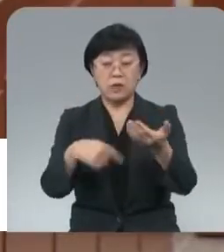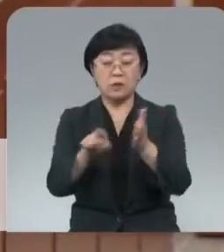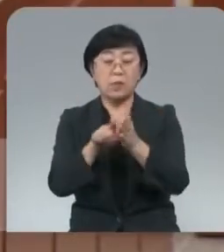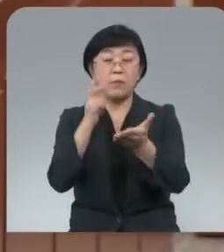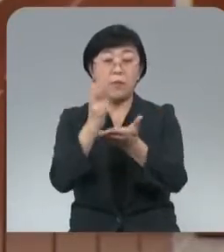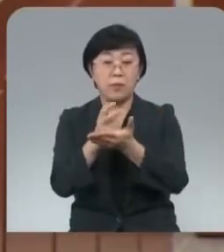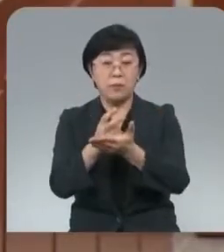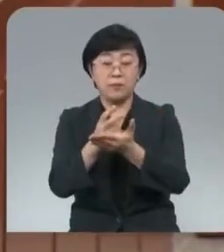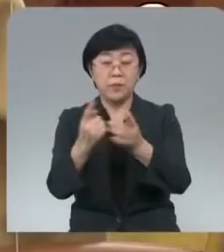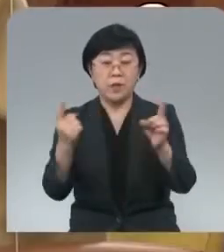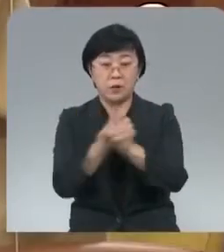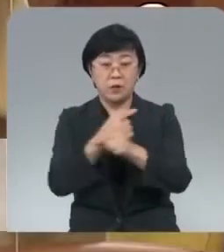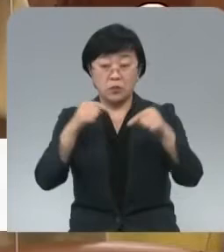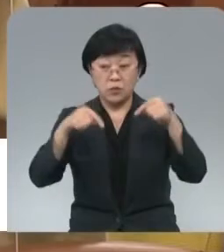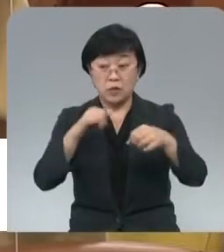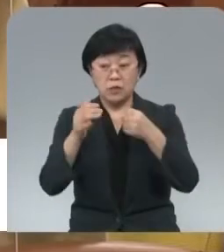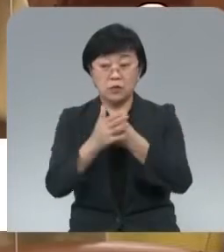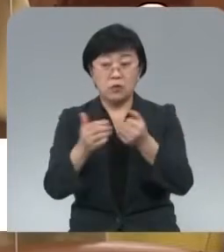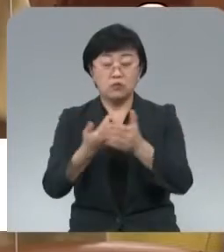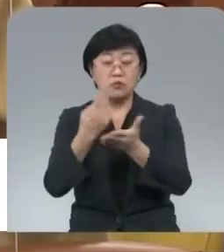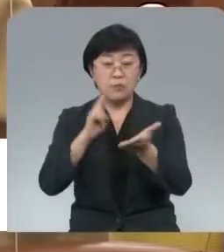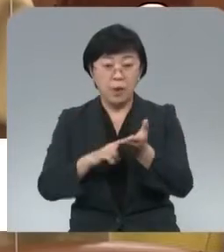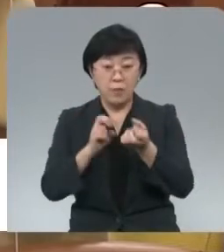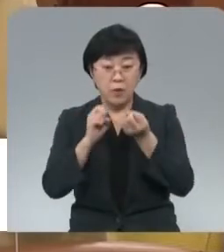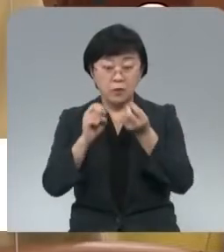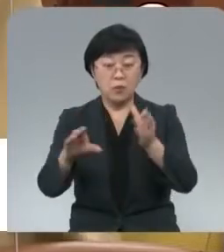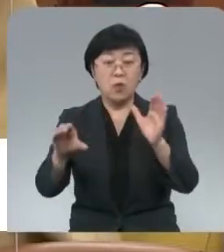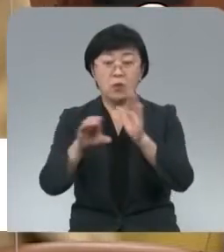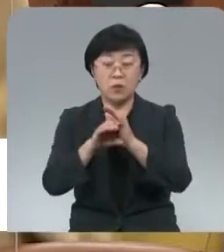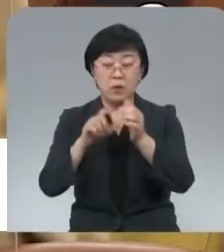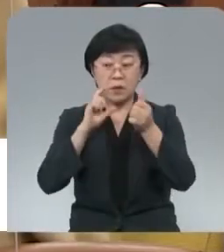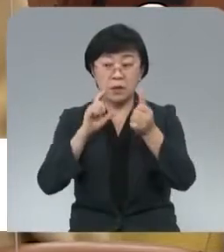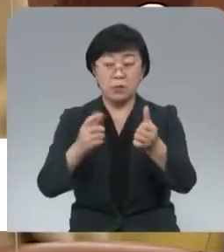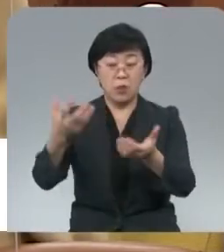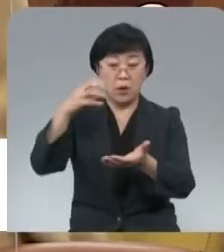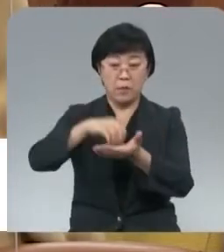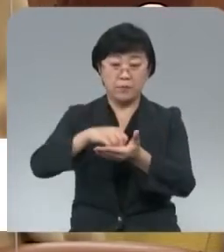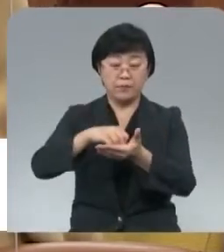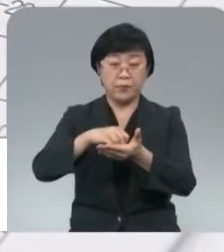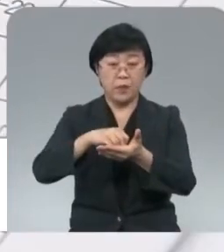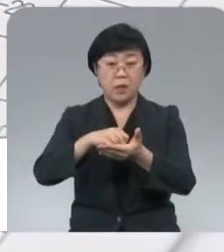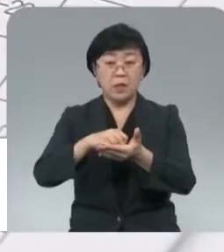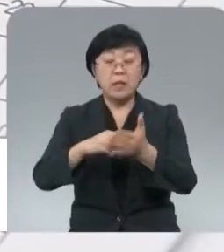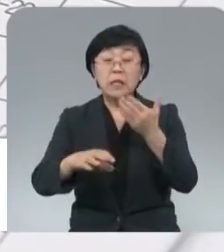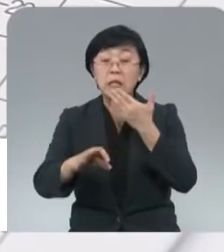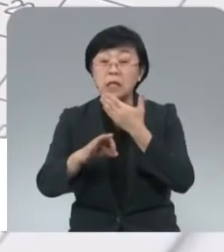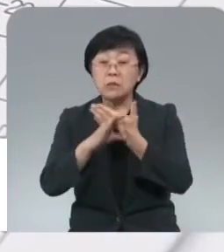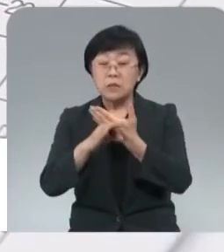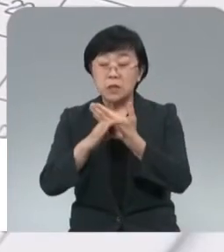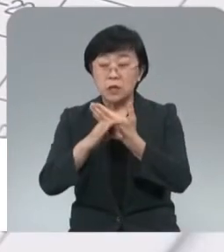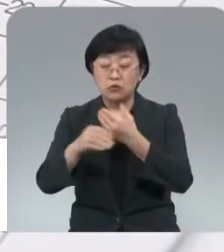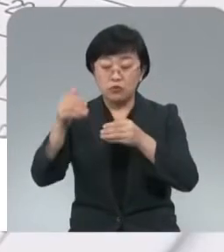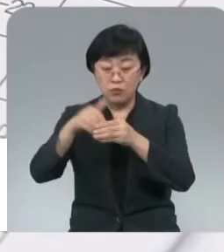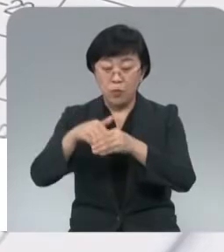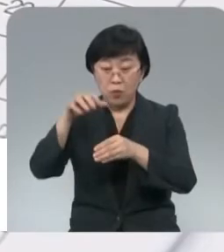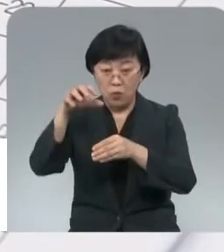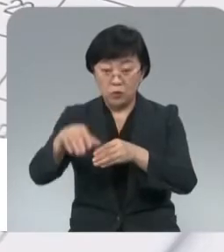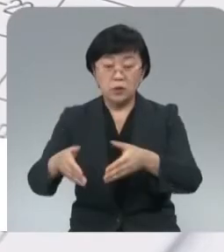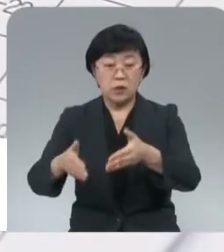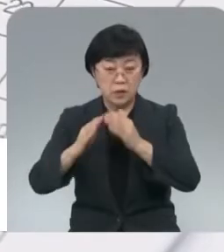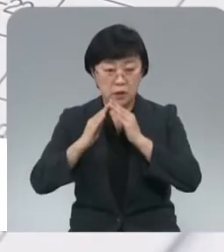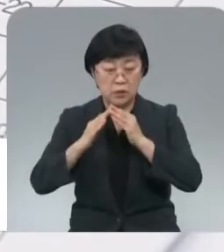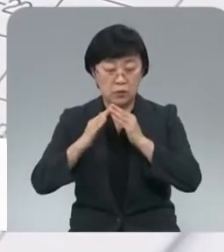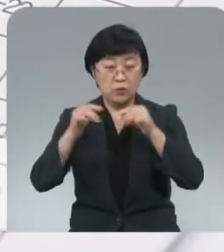논의합니다. 우편투표 대상자의 코로나 확진자를 포함하고 확진자를 위한 임시기표소를 설치하는 방안도 함께